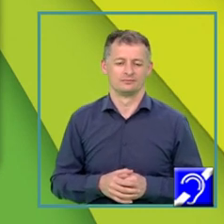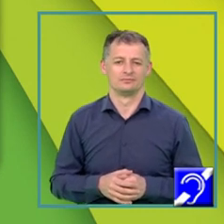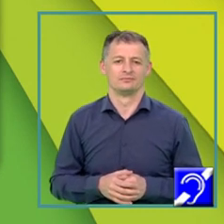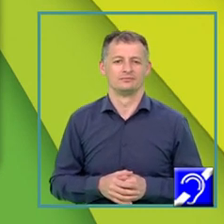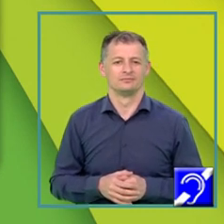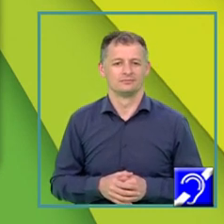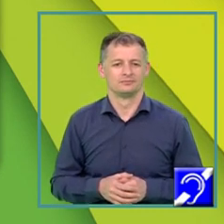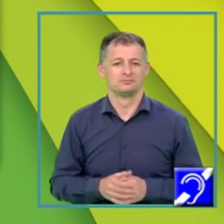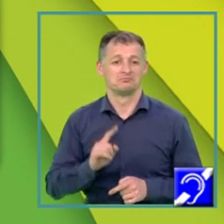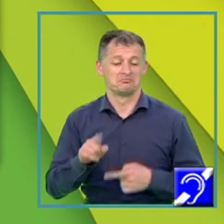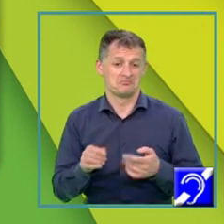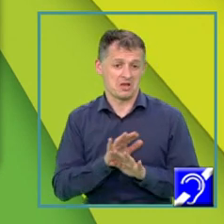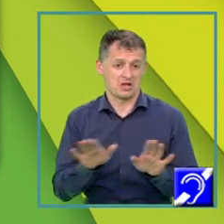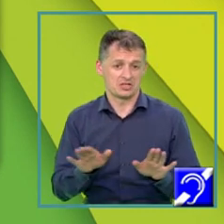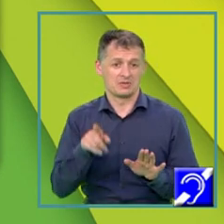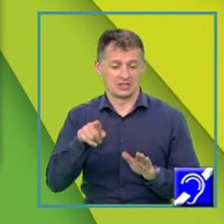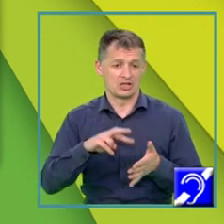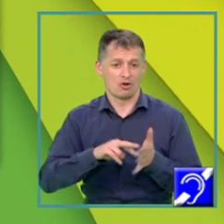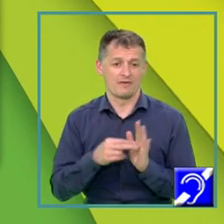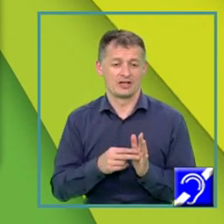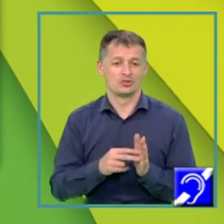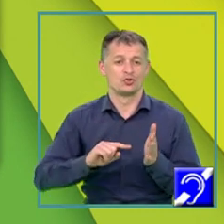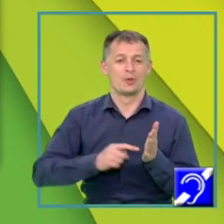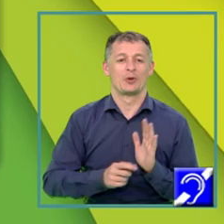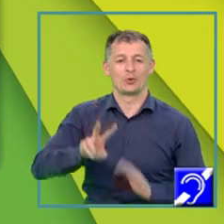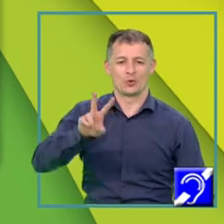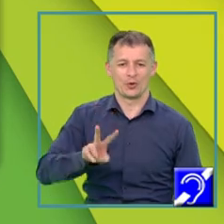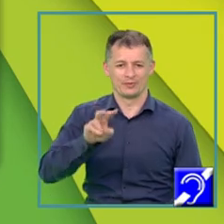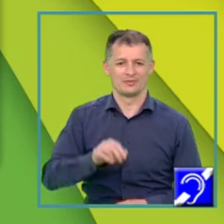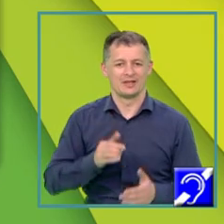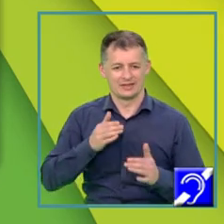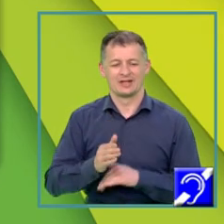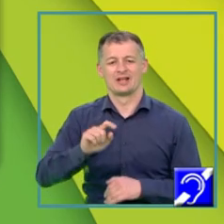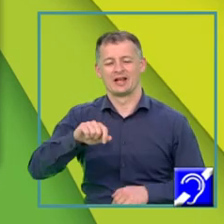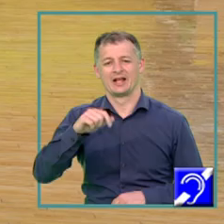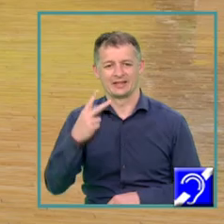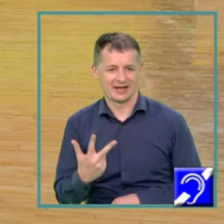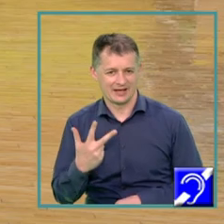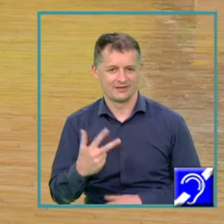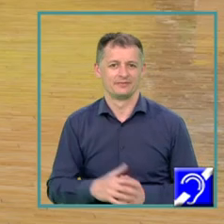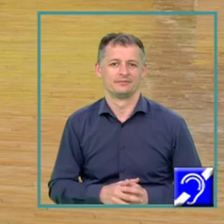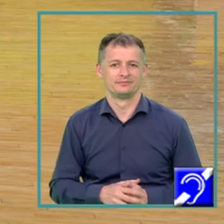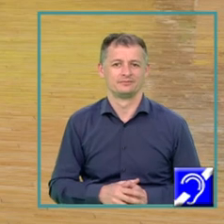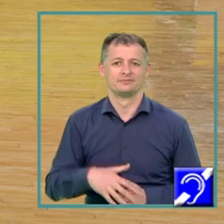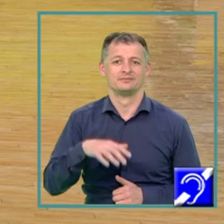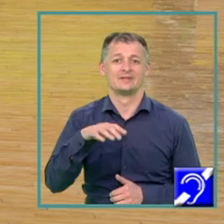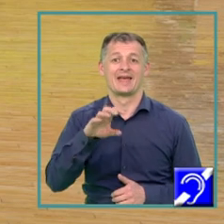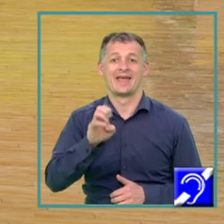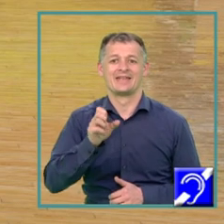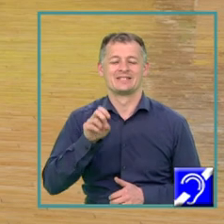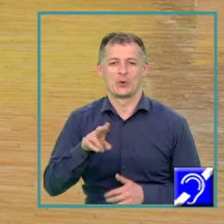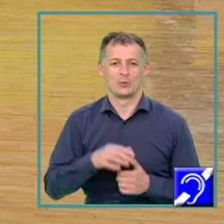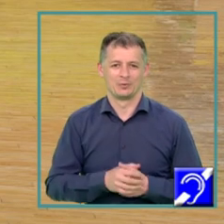1491-1500. Și am încheiat și rezolvarea subiectului numărul 2. Să trecem la subiectul numărul 3. Eseul, celebru